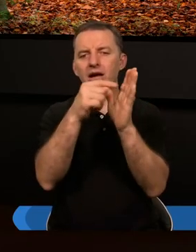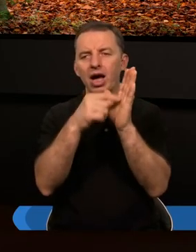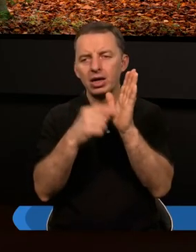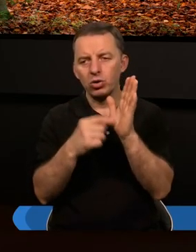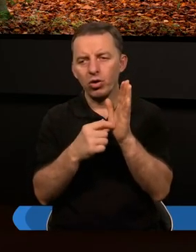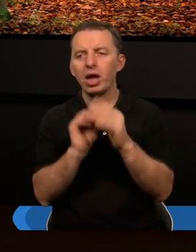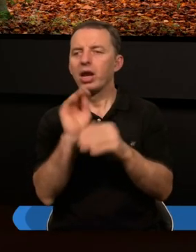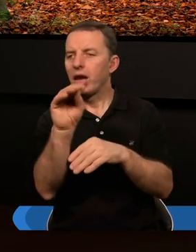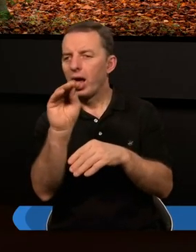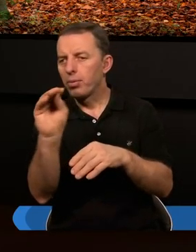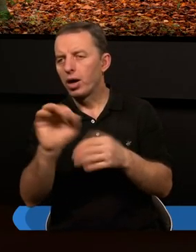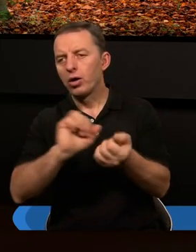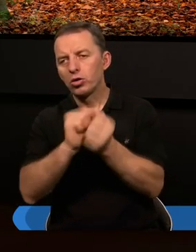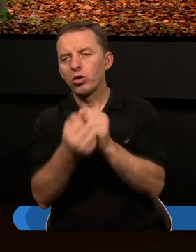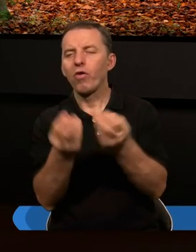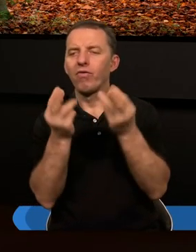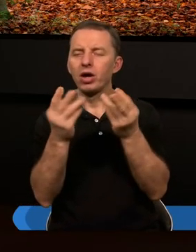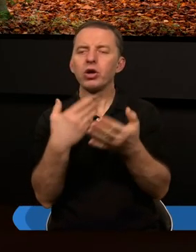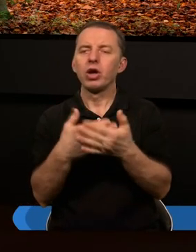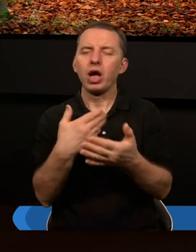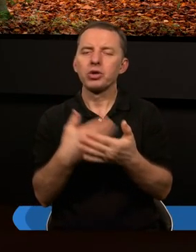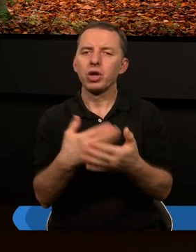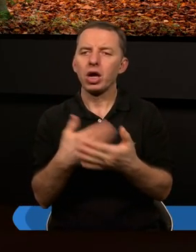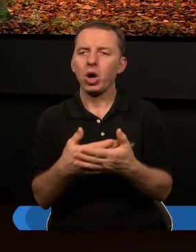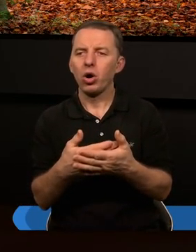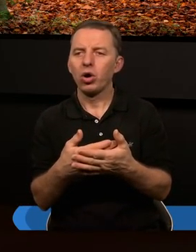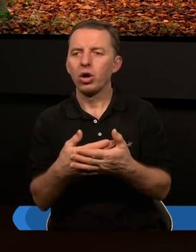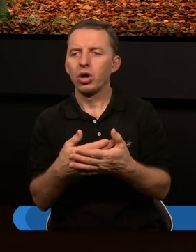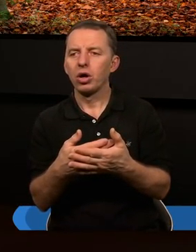wskazówki czy napomnienia są takie ważne i dlaczego